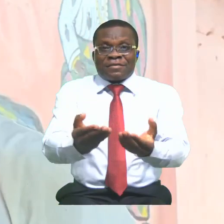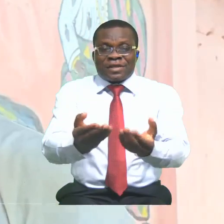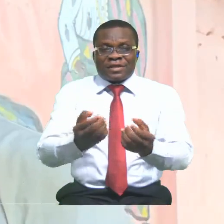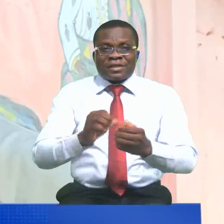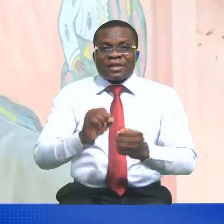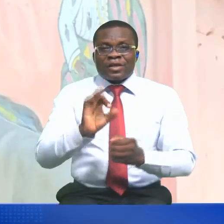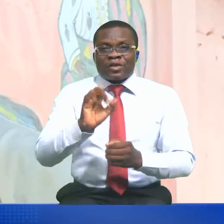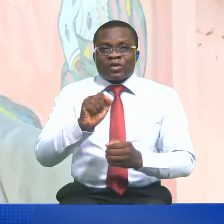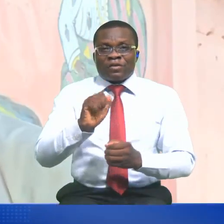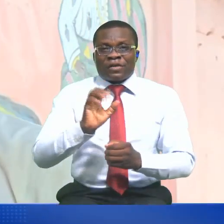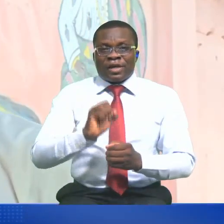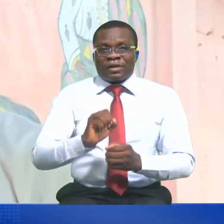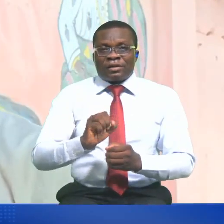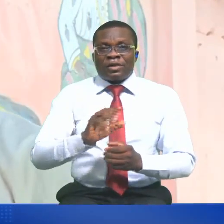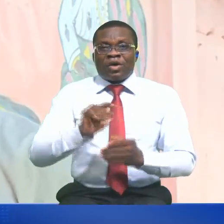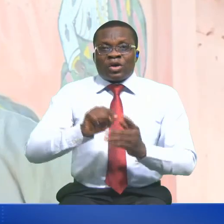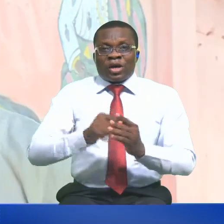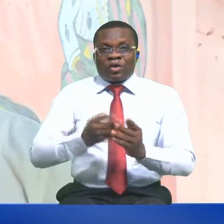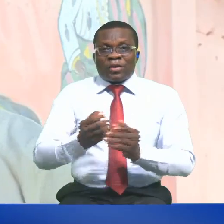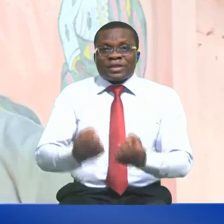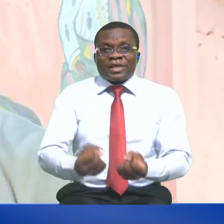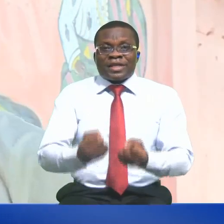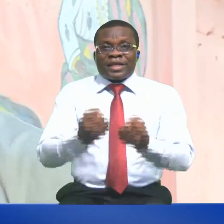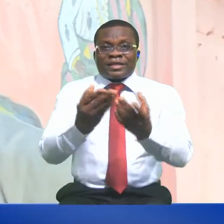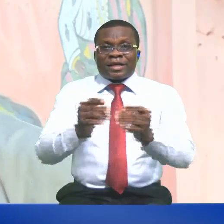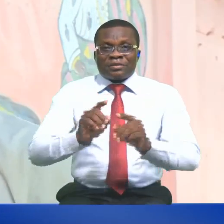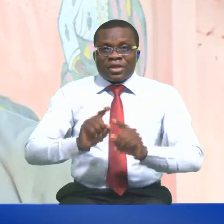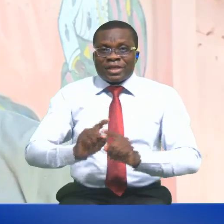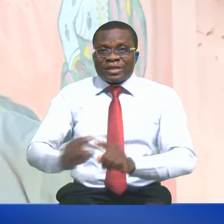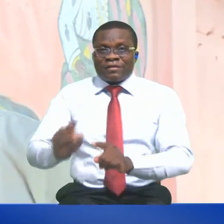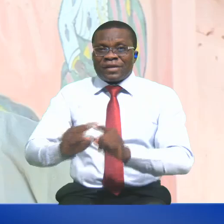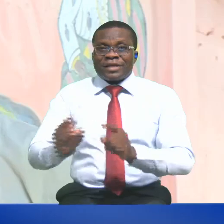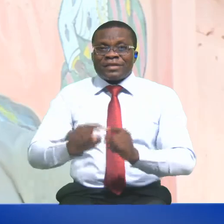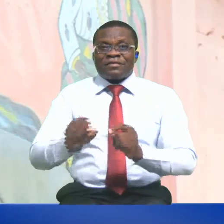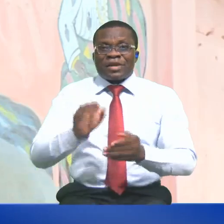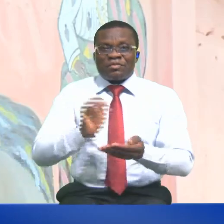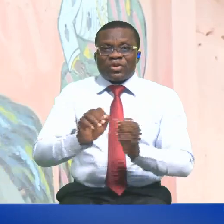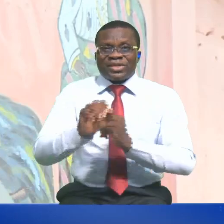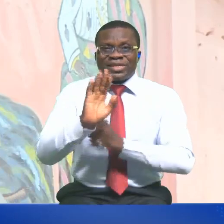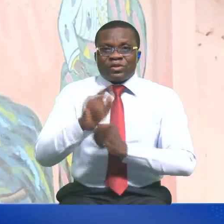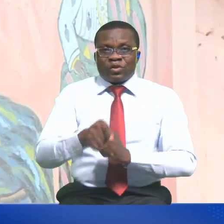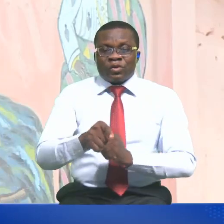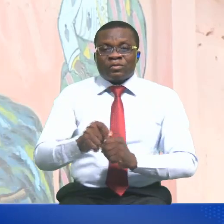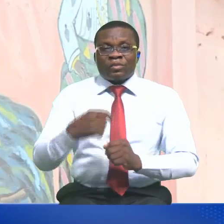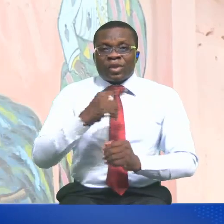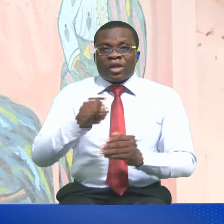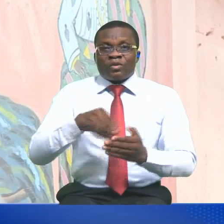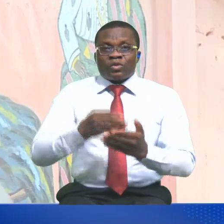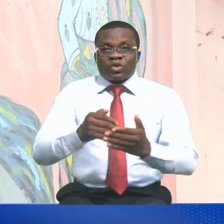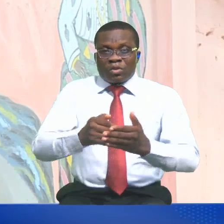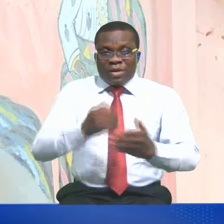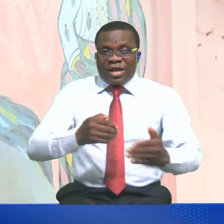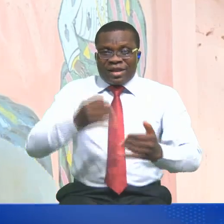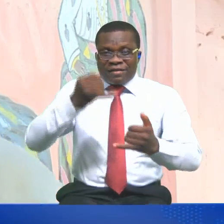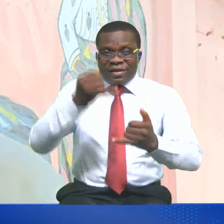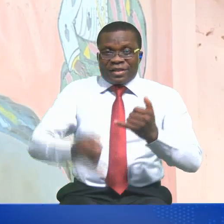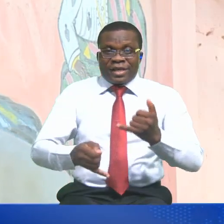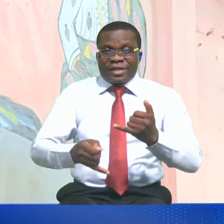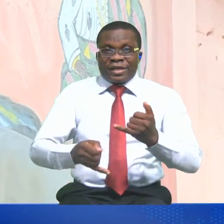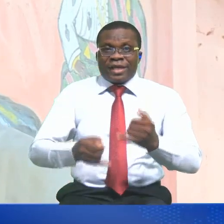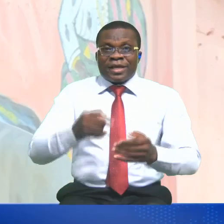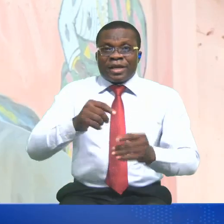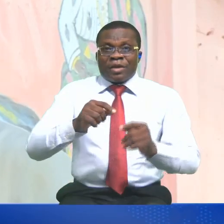Fa. On a commencé les sacrifices des divinités. Et nous sommes à l'avant-dernière